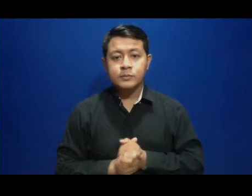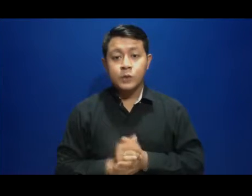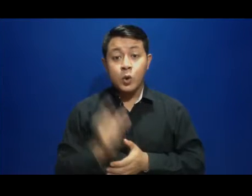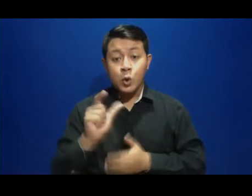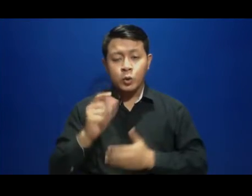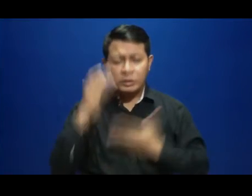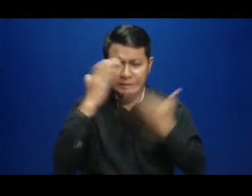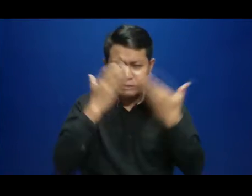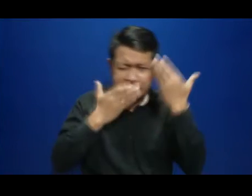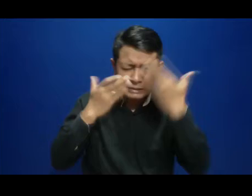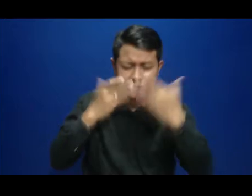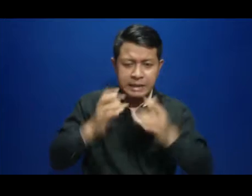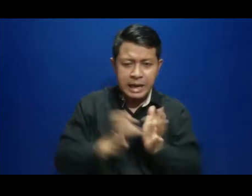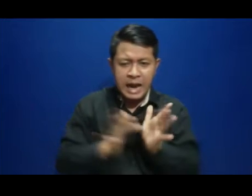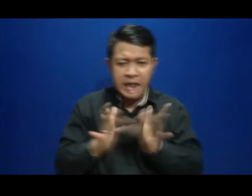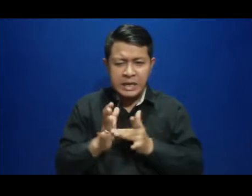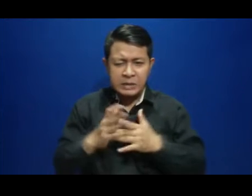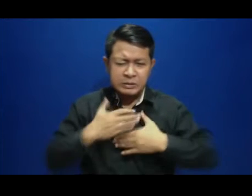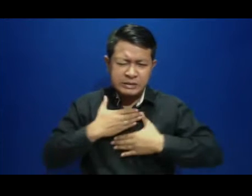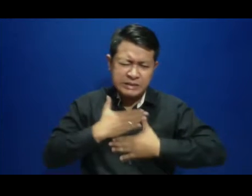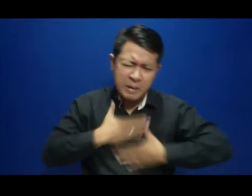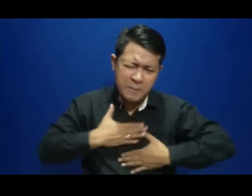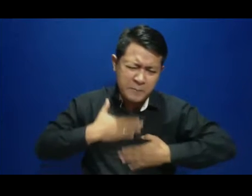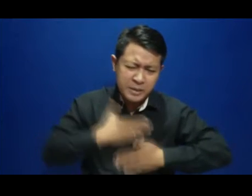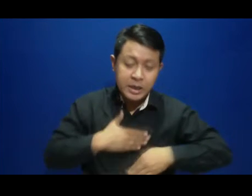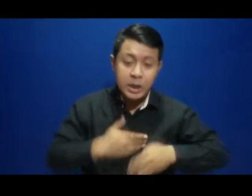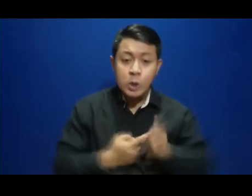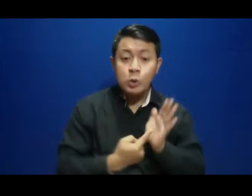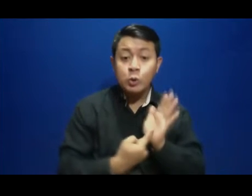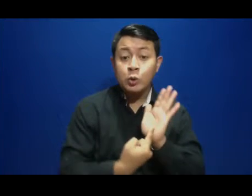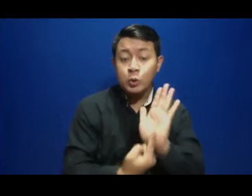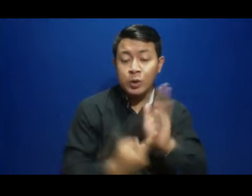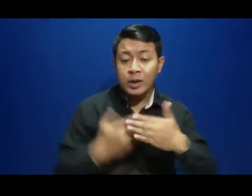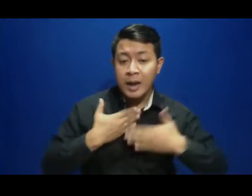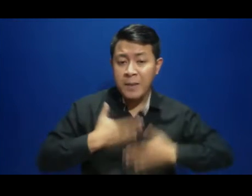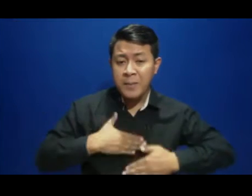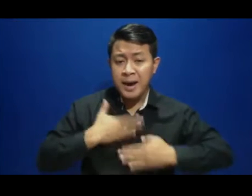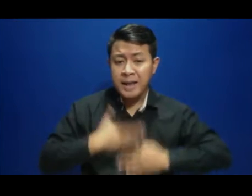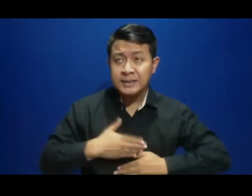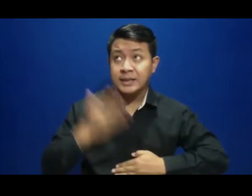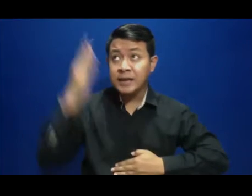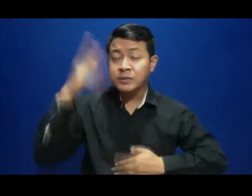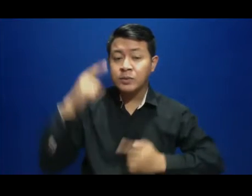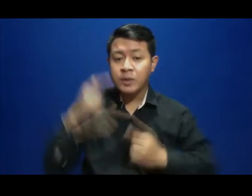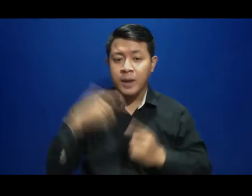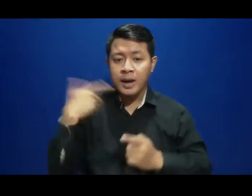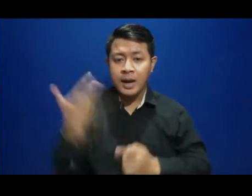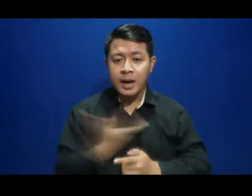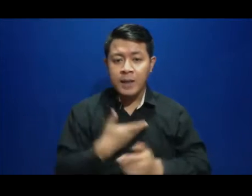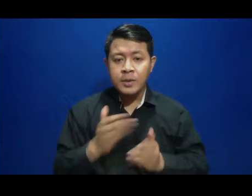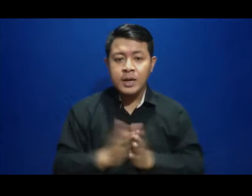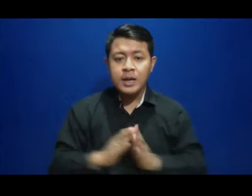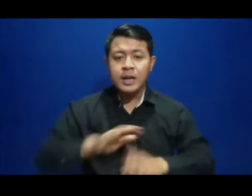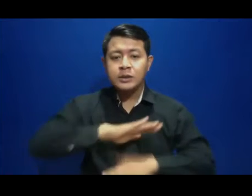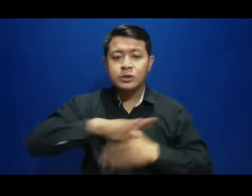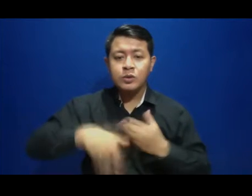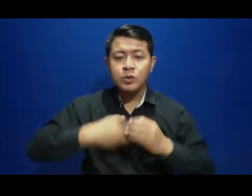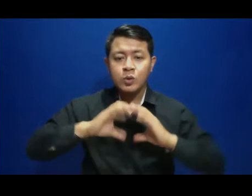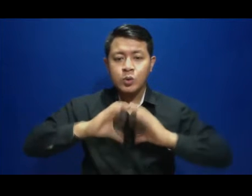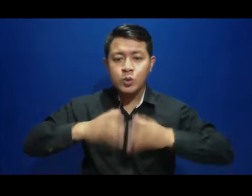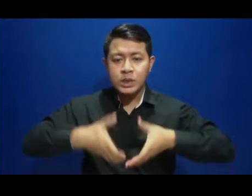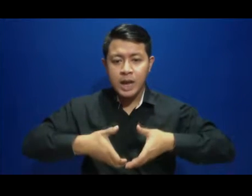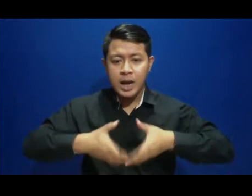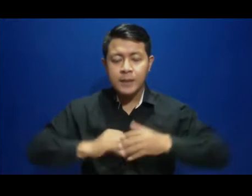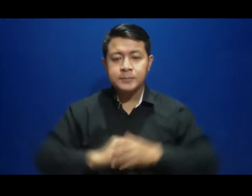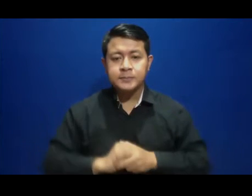Demi sengsara Yesus yang pedih, tunjukkanlah belas kasih-Mu kepada kami dan seluruh dunia.